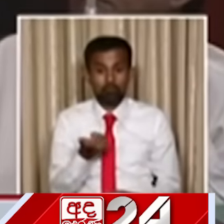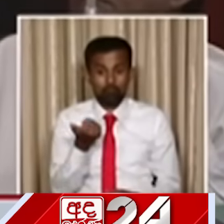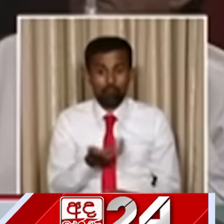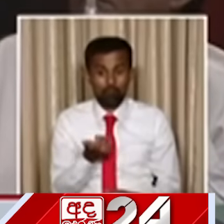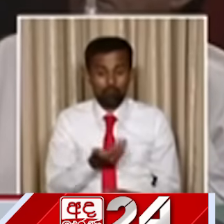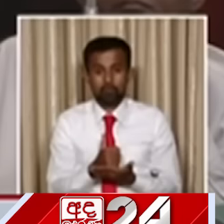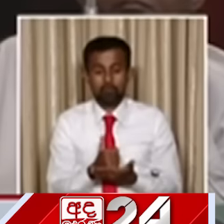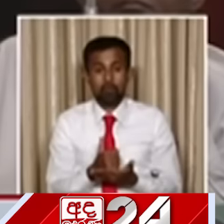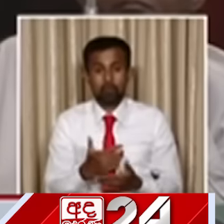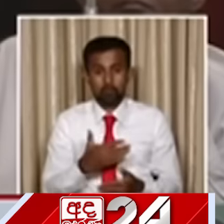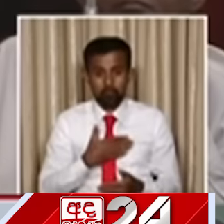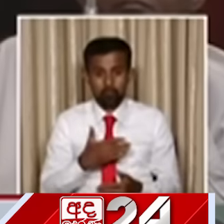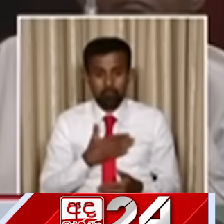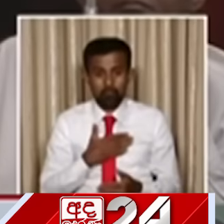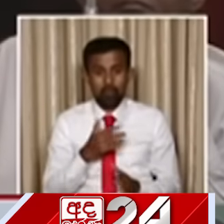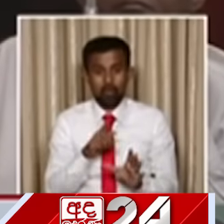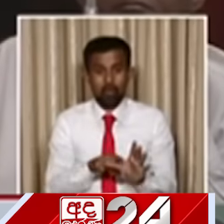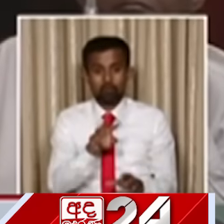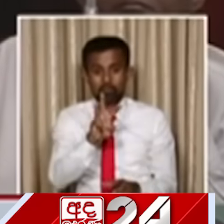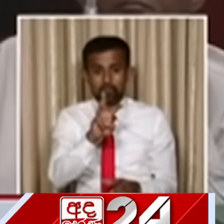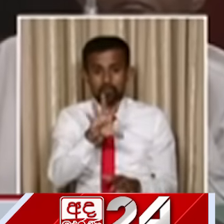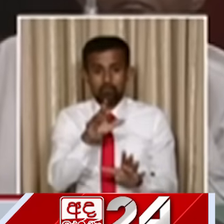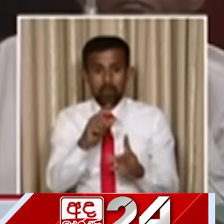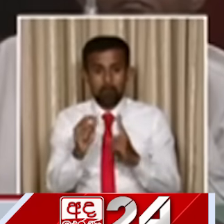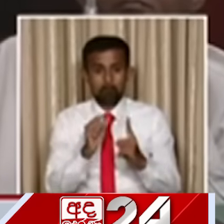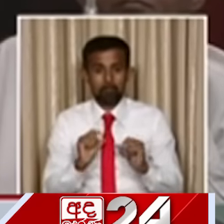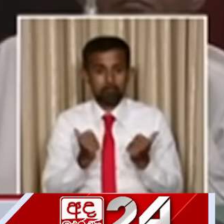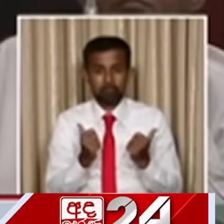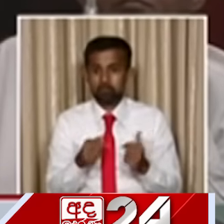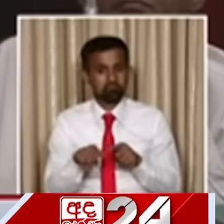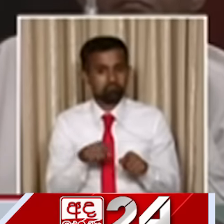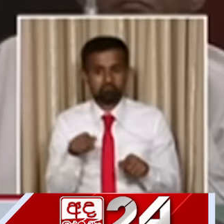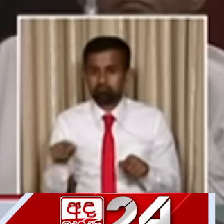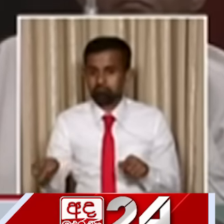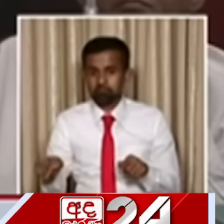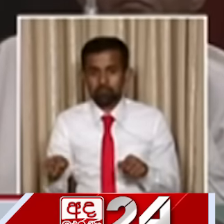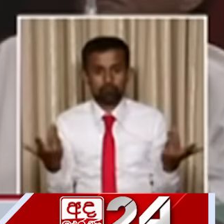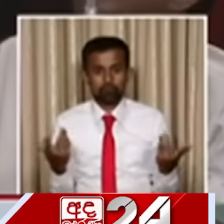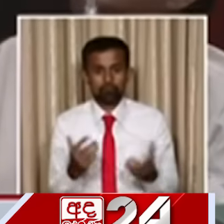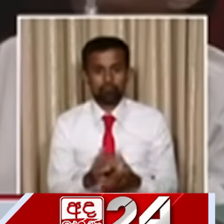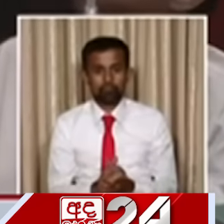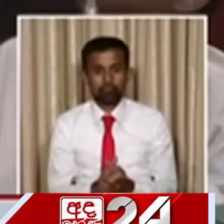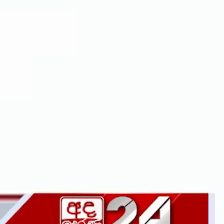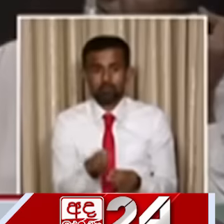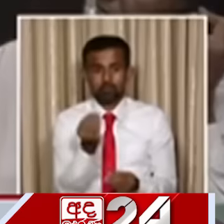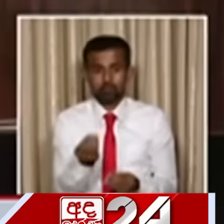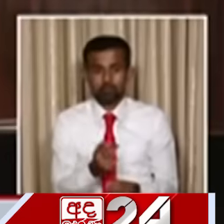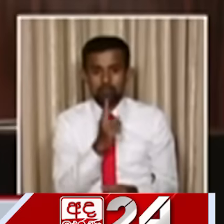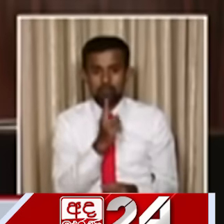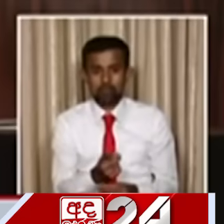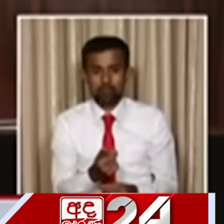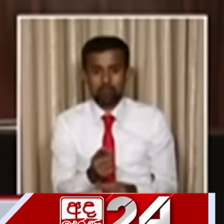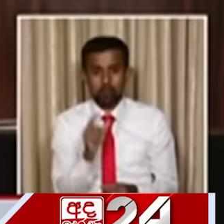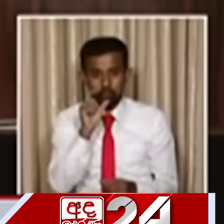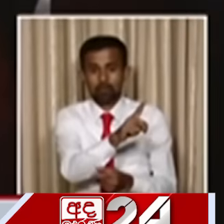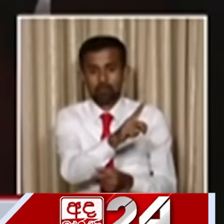වටිනා ලියකියවිලි තිබ්බා. මගේ අවුරුදු 35 පාර්ලිමේන්තුවේ ජීවිතය තුළ කවදාකවත් මෙහෙම වැඩක් දැකලා නැහැ. ඉතාමත් නිදිතයි. ඒ ගැන අපි